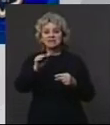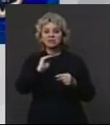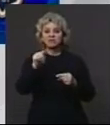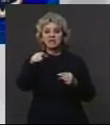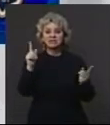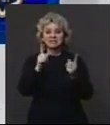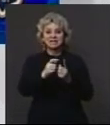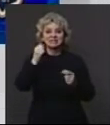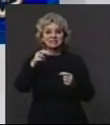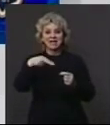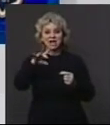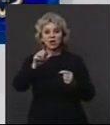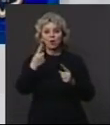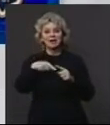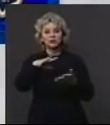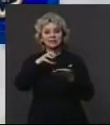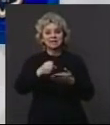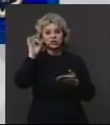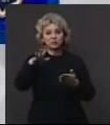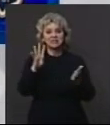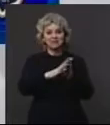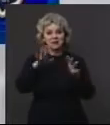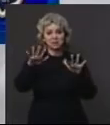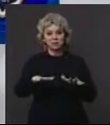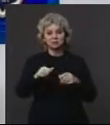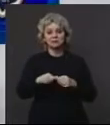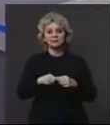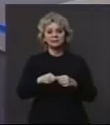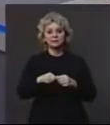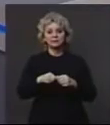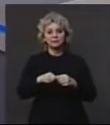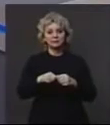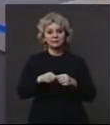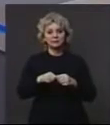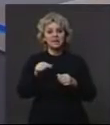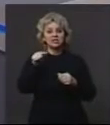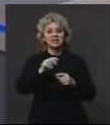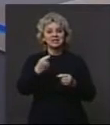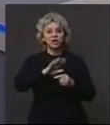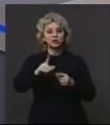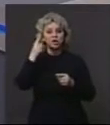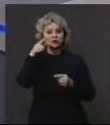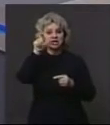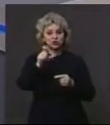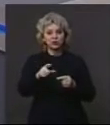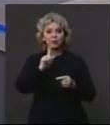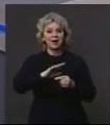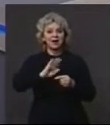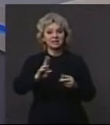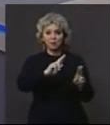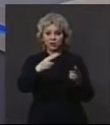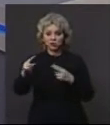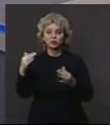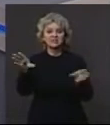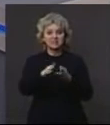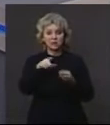февраля встреча со «Стабиком», который занял в чемпионате 9-е место. «Ты никогда не узнаешь человека, пока не